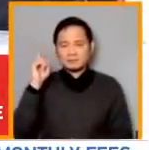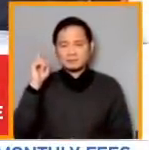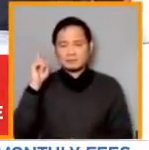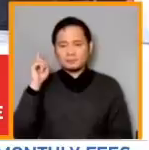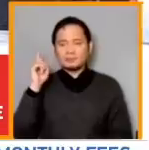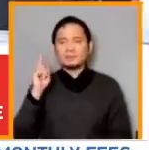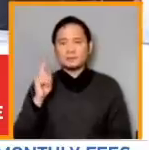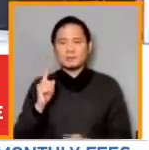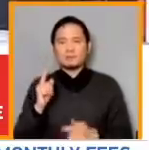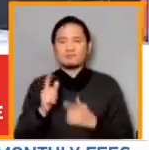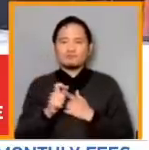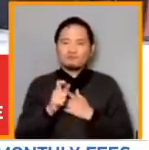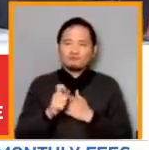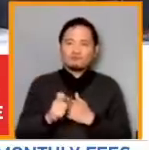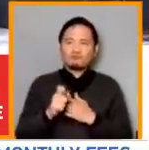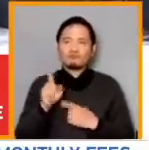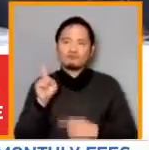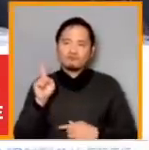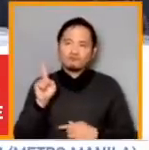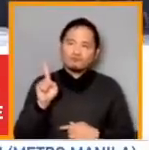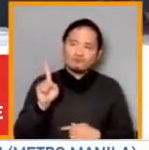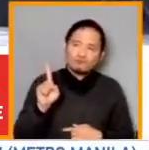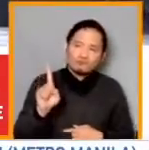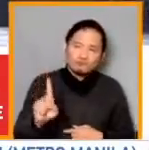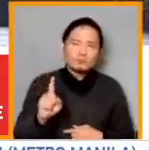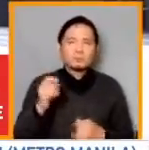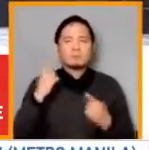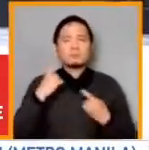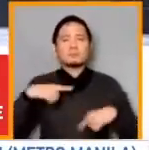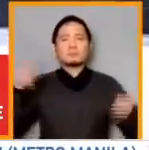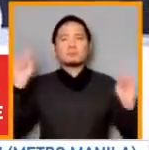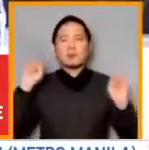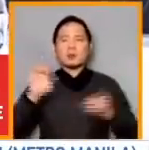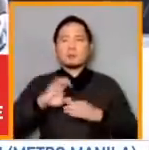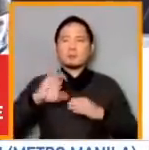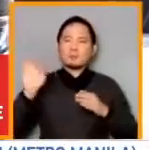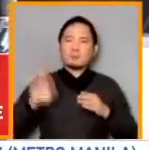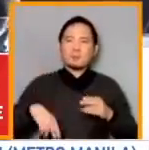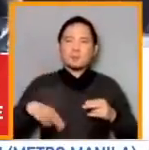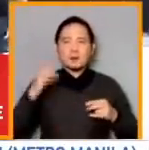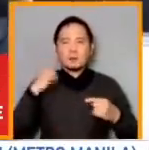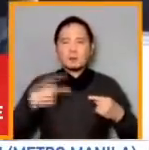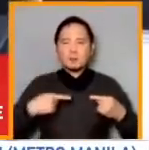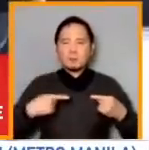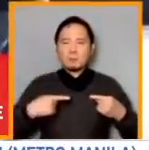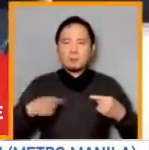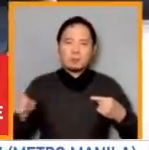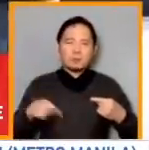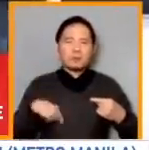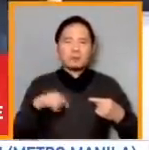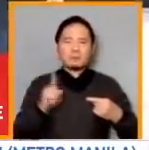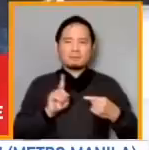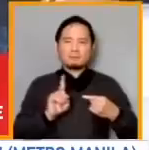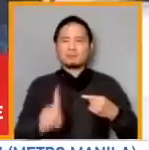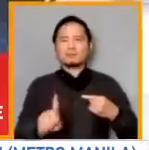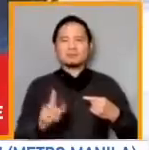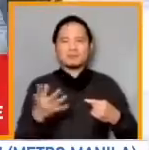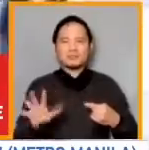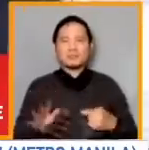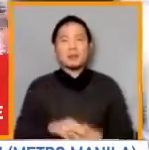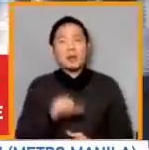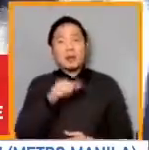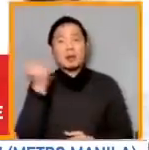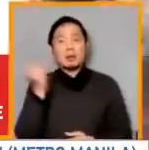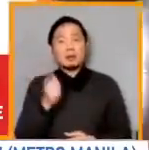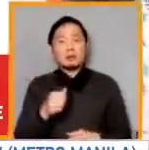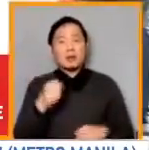o nakakarating dito sa finish line yung mga kasali sa marathon at hinihintay na lang natin yung iba pang atletang